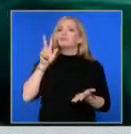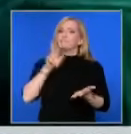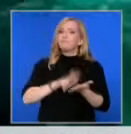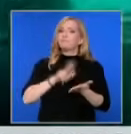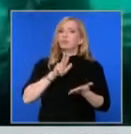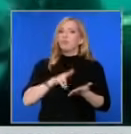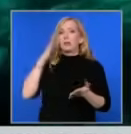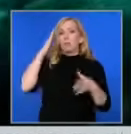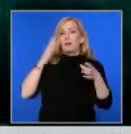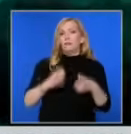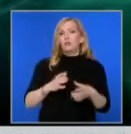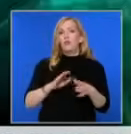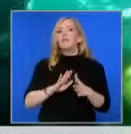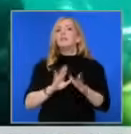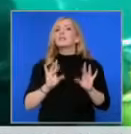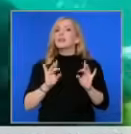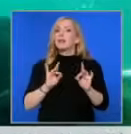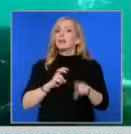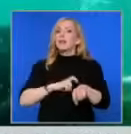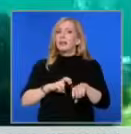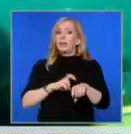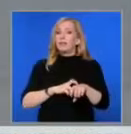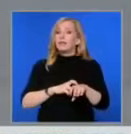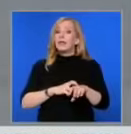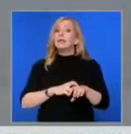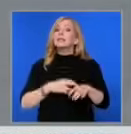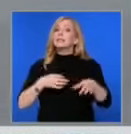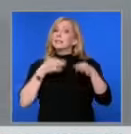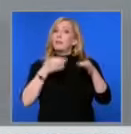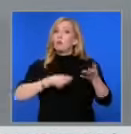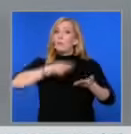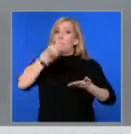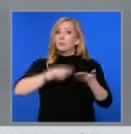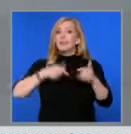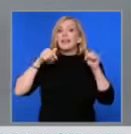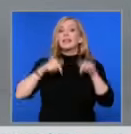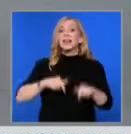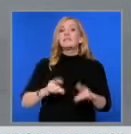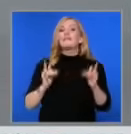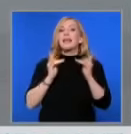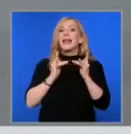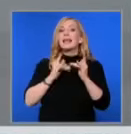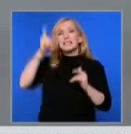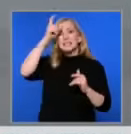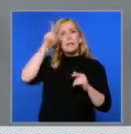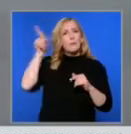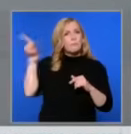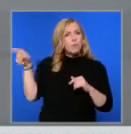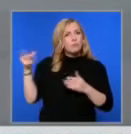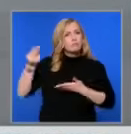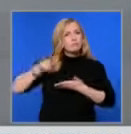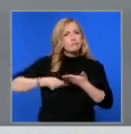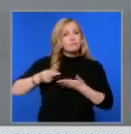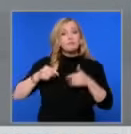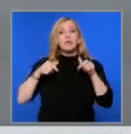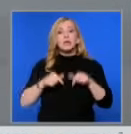българското правителство в средата на декември. Церемонията по подписването се проведе днес в Истанбул. Съвместните дейности по